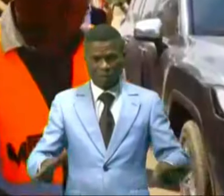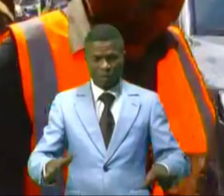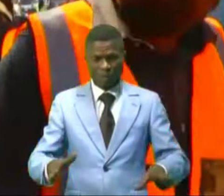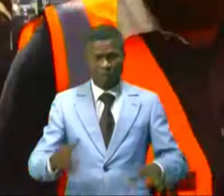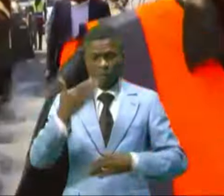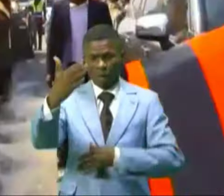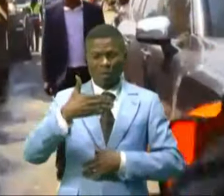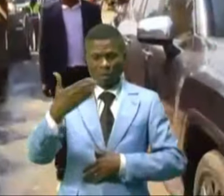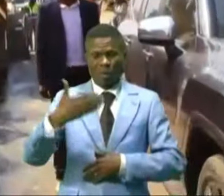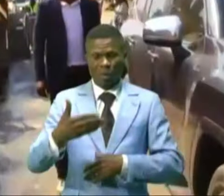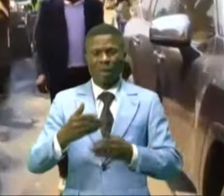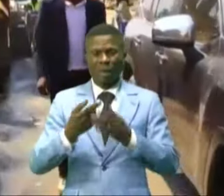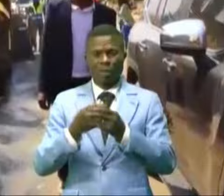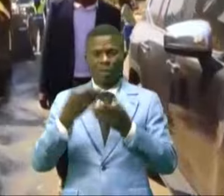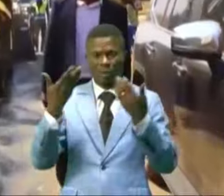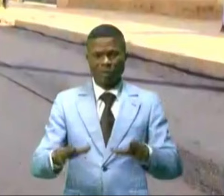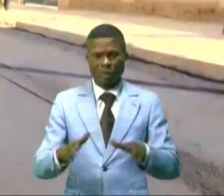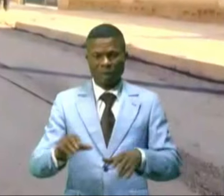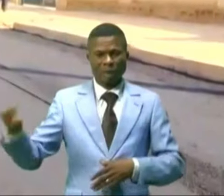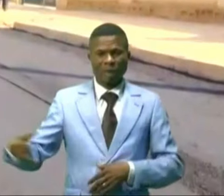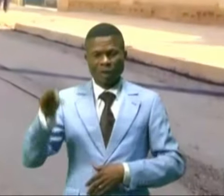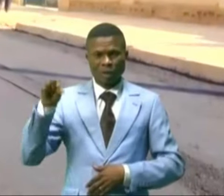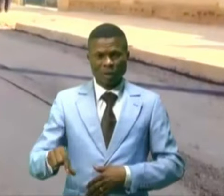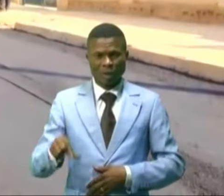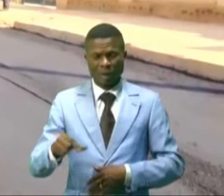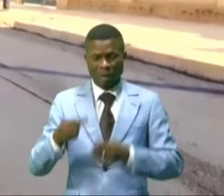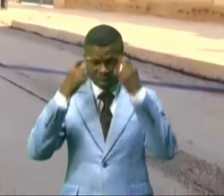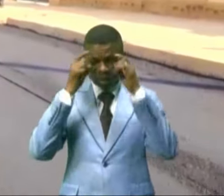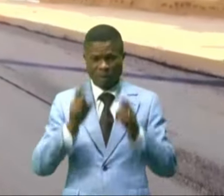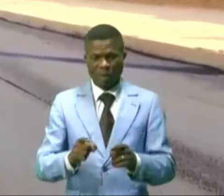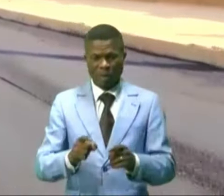de finition. Jacques Kiaboula Katué s'est dit déterminé à